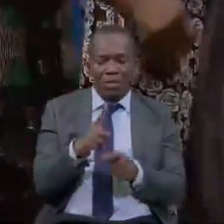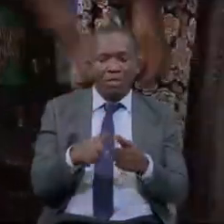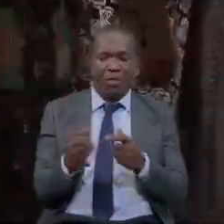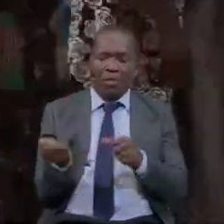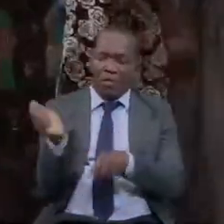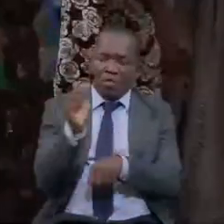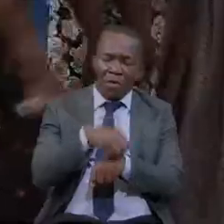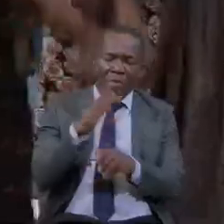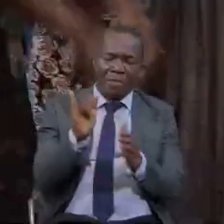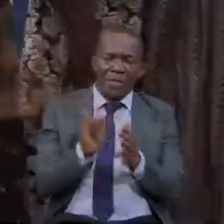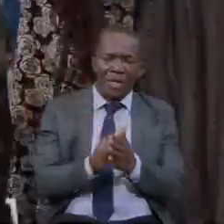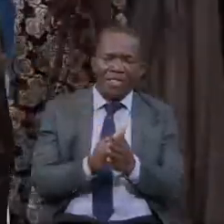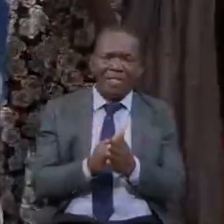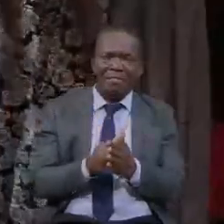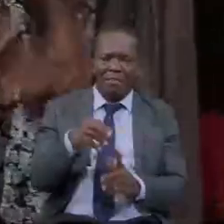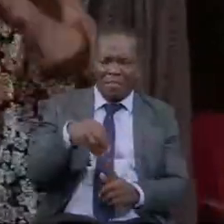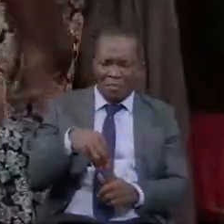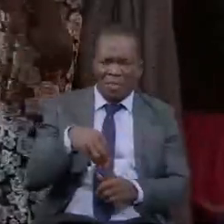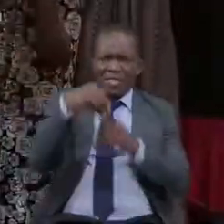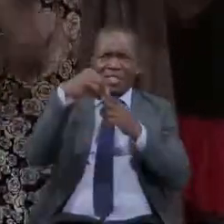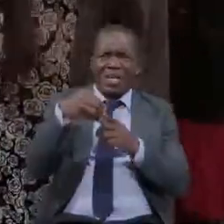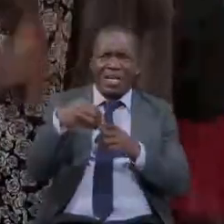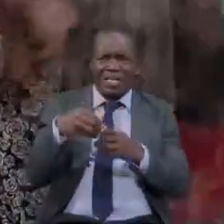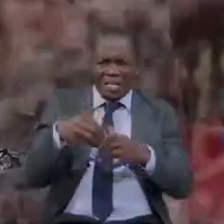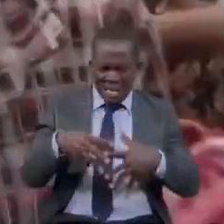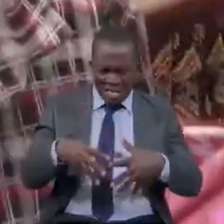ce trait particulier de colère de ta vie.